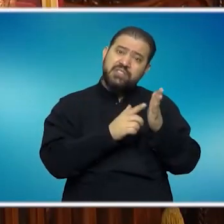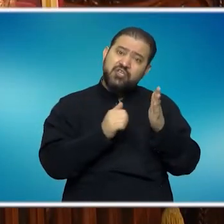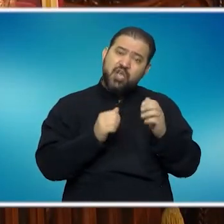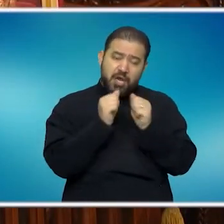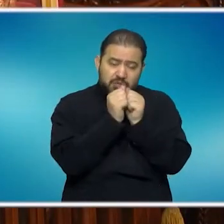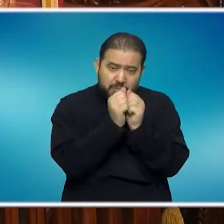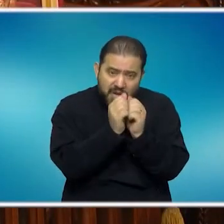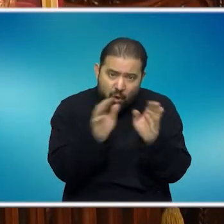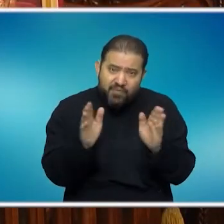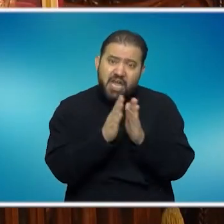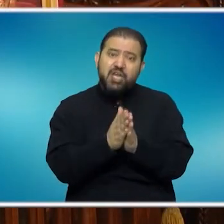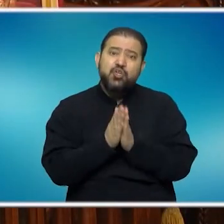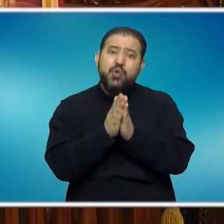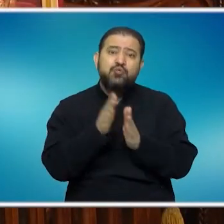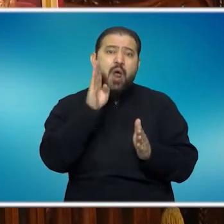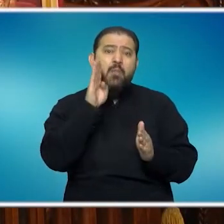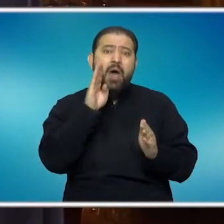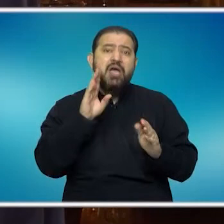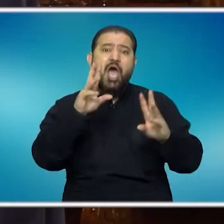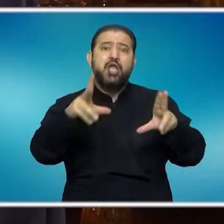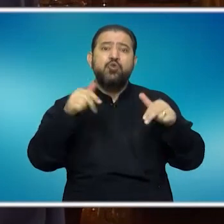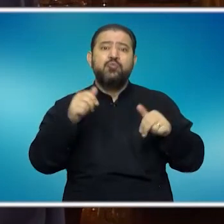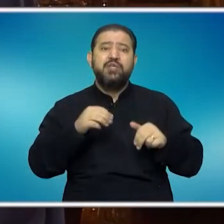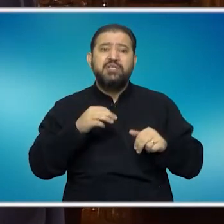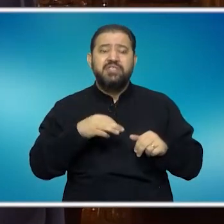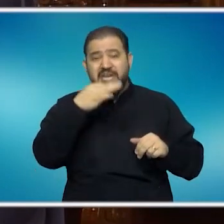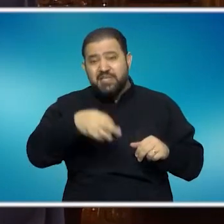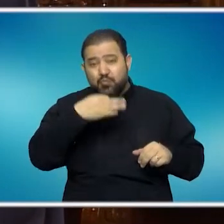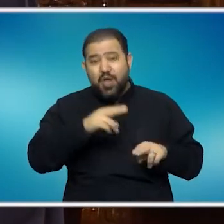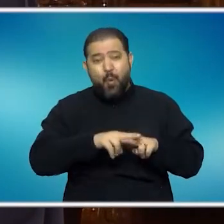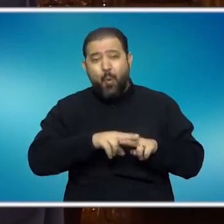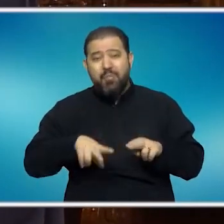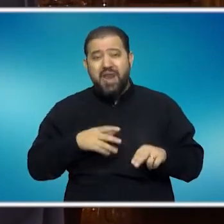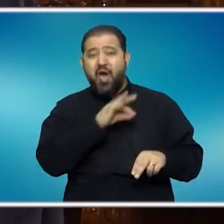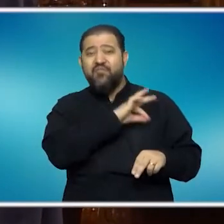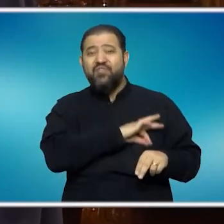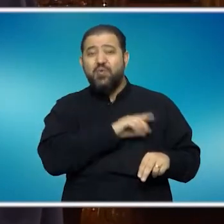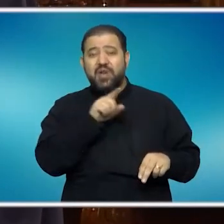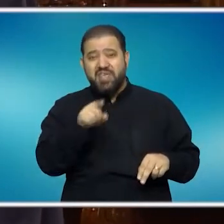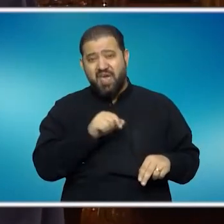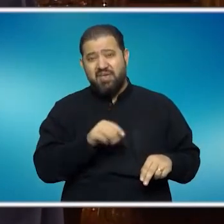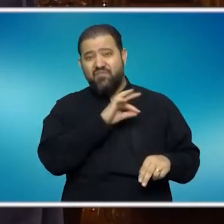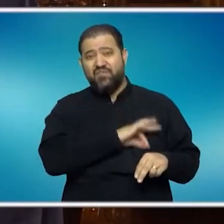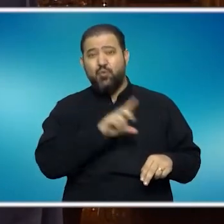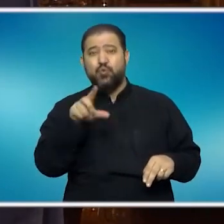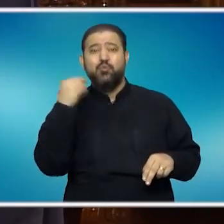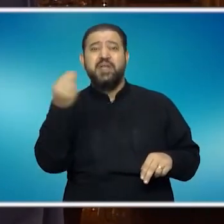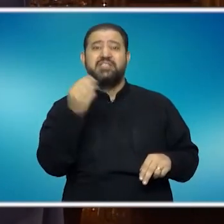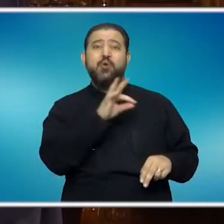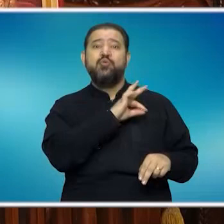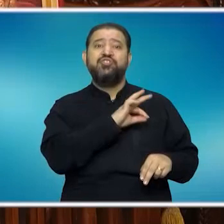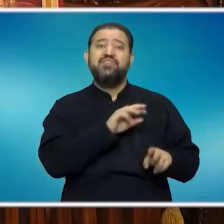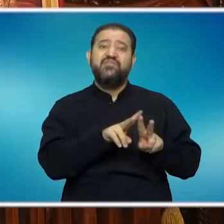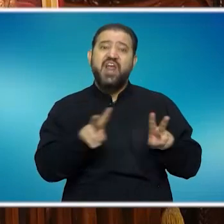să-i ceară și binecuvântare și rugăciune și să-i spună cum este Fiul ei dumnezeiesc, Fiul al lui Dumnezeu și Fiul al